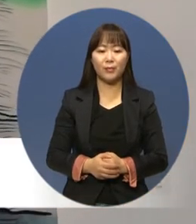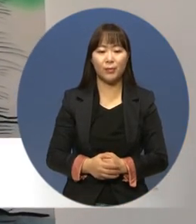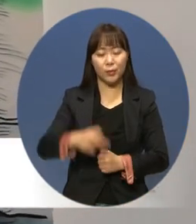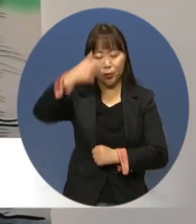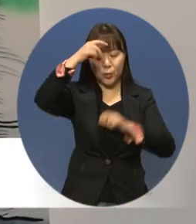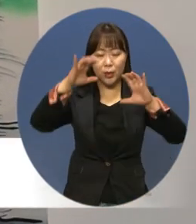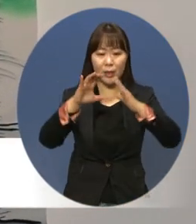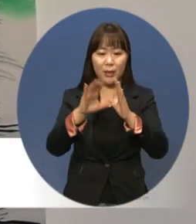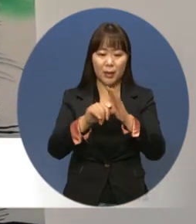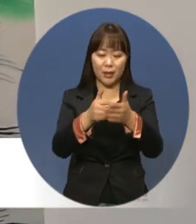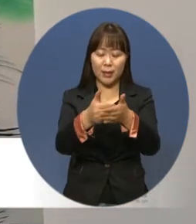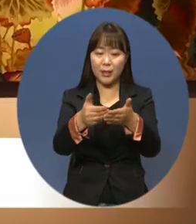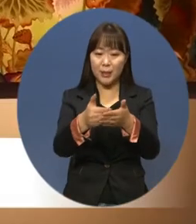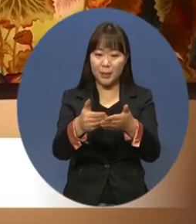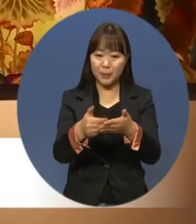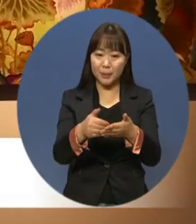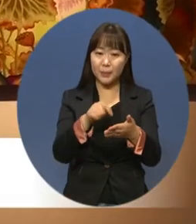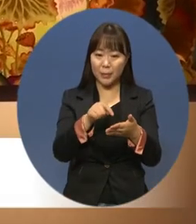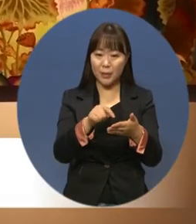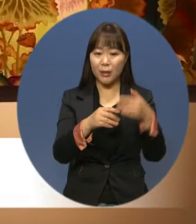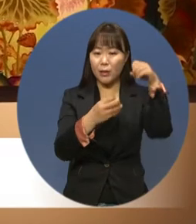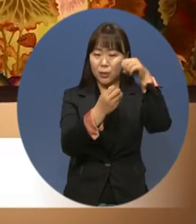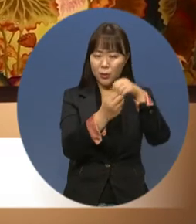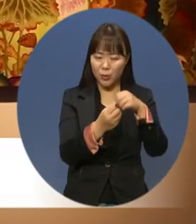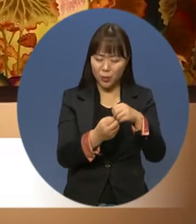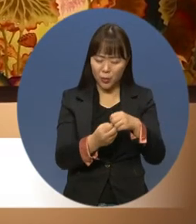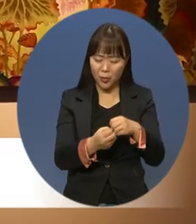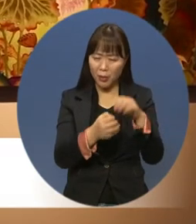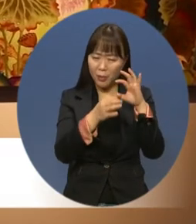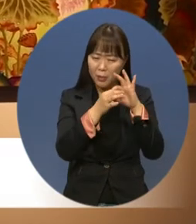조선시대 우리 그림들이